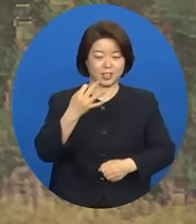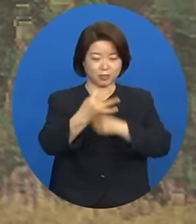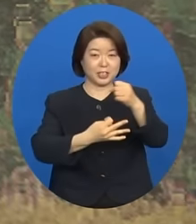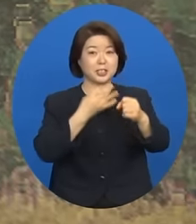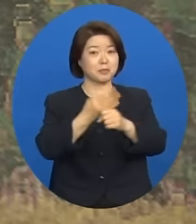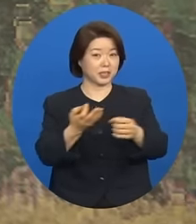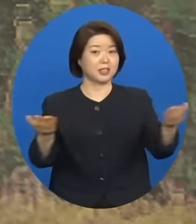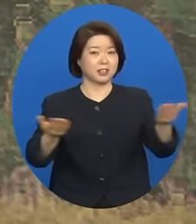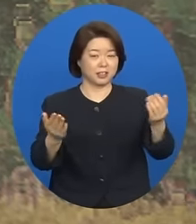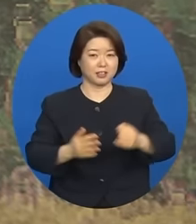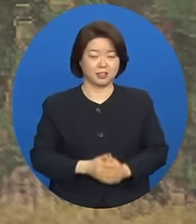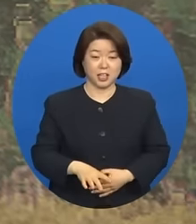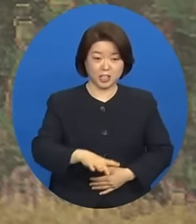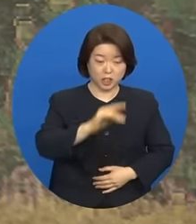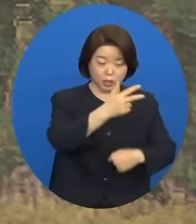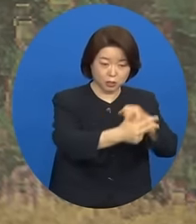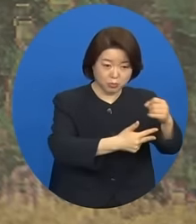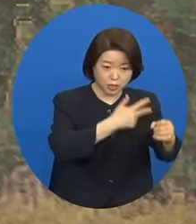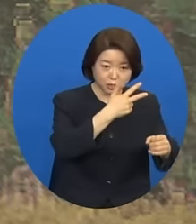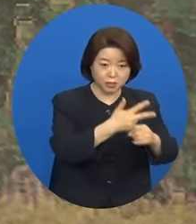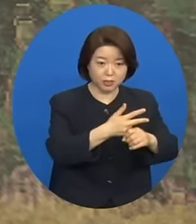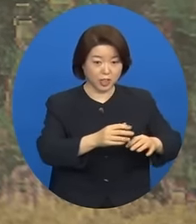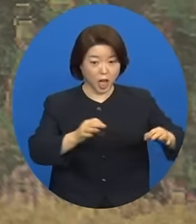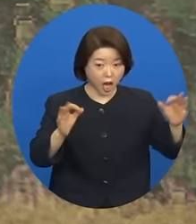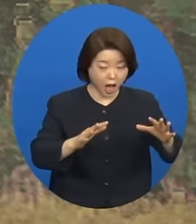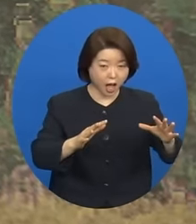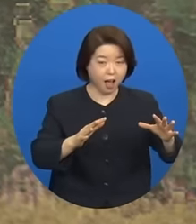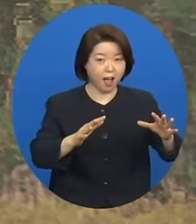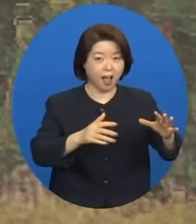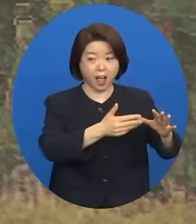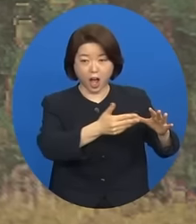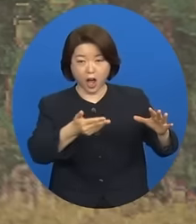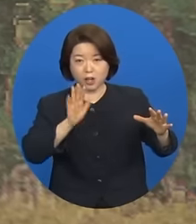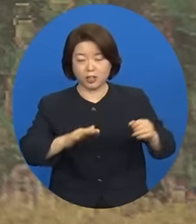7년은 수일같이 보냈지만 나머지 7년은 아마 시간이